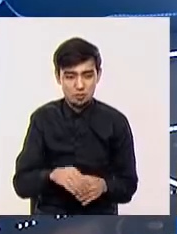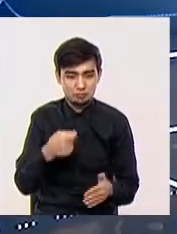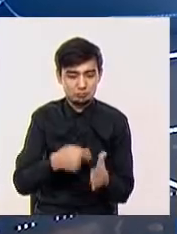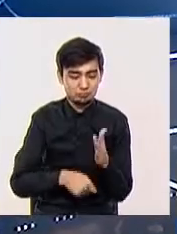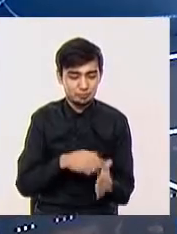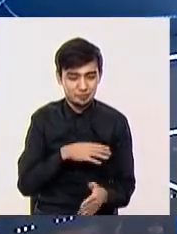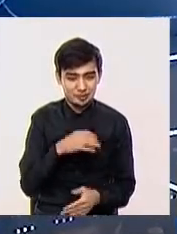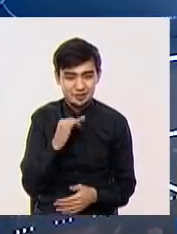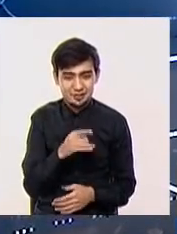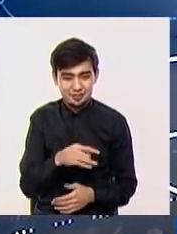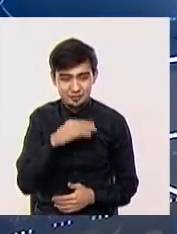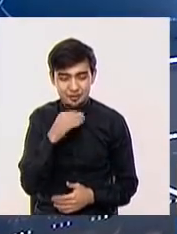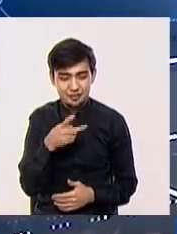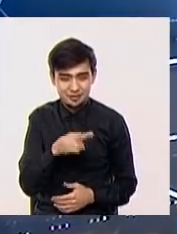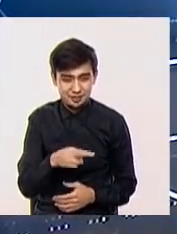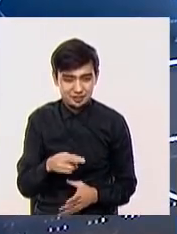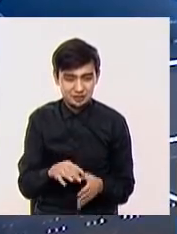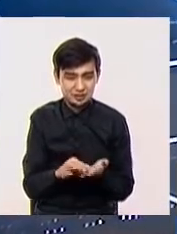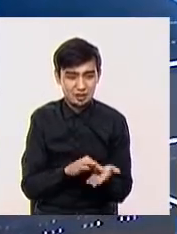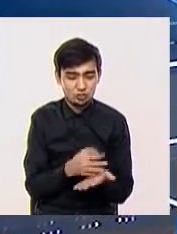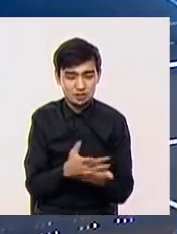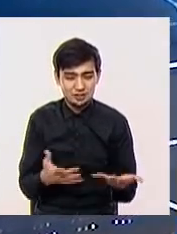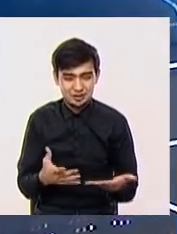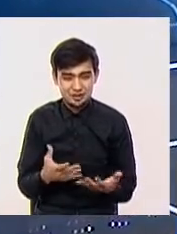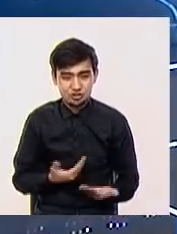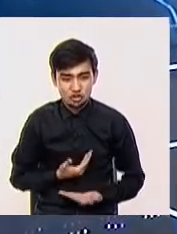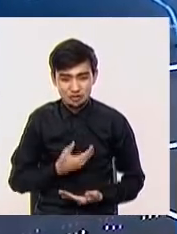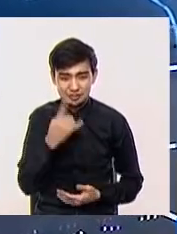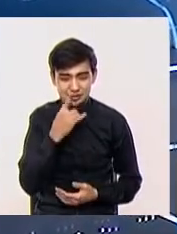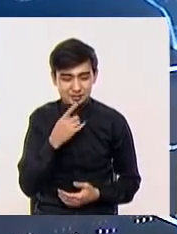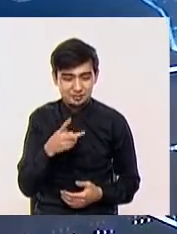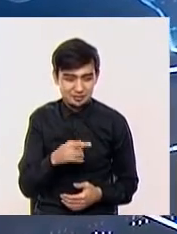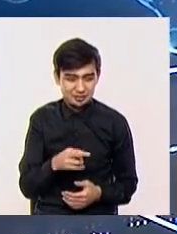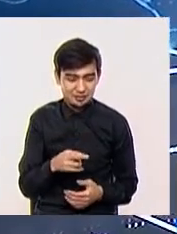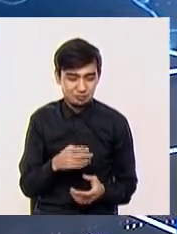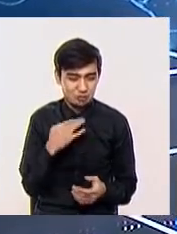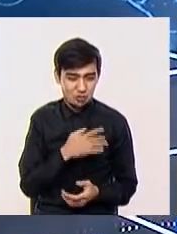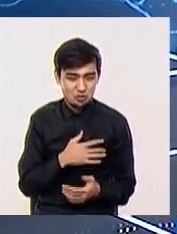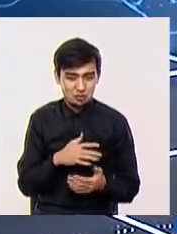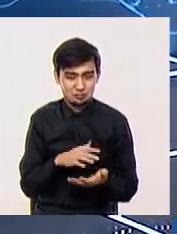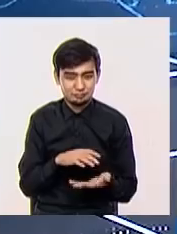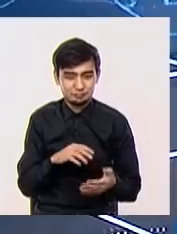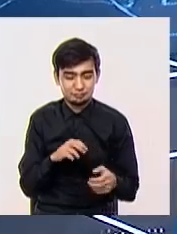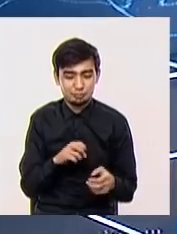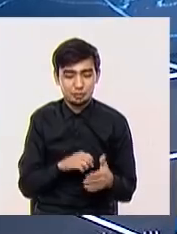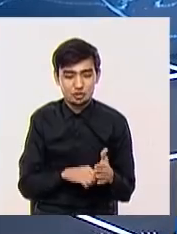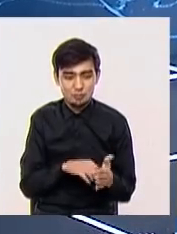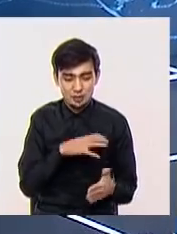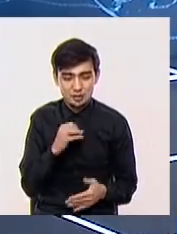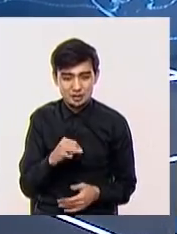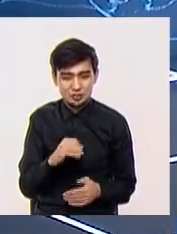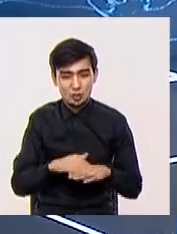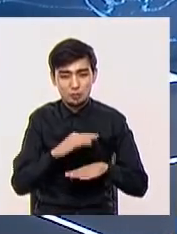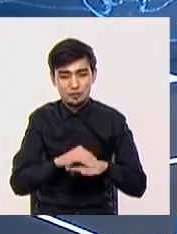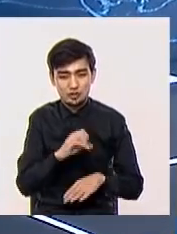обесточенным. Этого хватило, чтобы вывести из строя сразу несколько сфер жизни казахстанцев. С нами на связи корреспондент Анастасия Новикова. Добрый